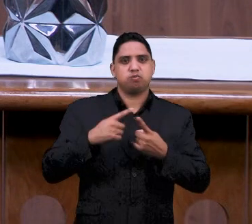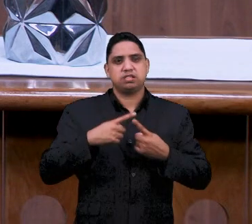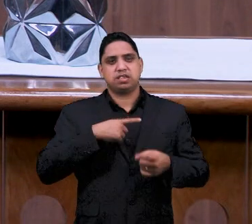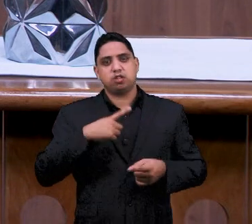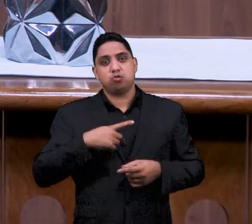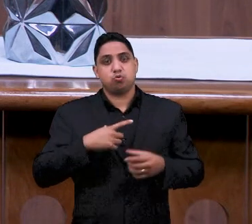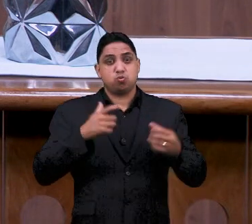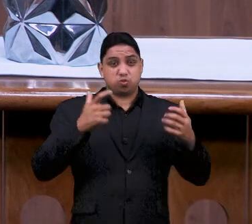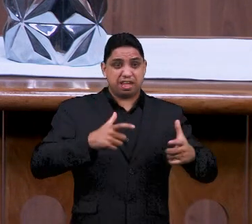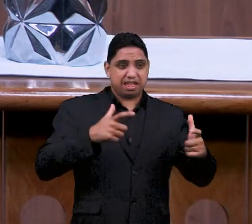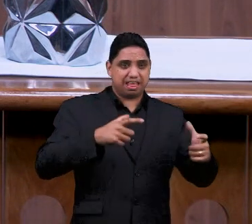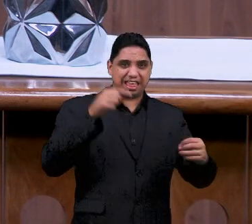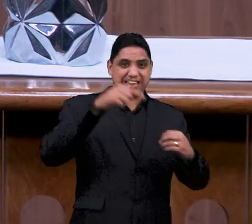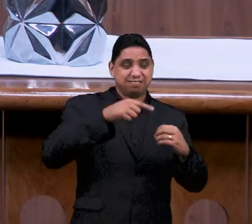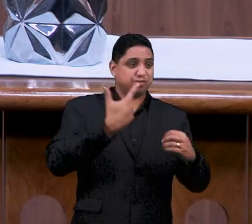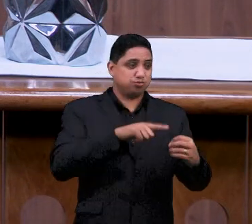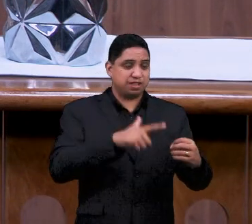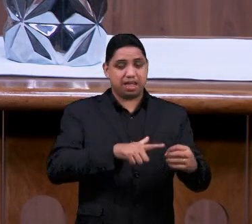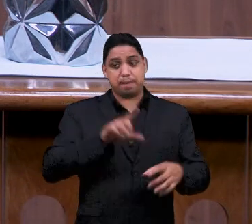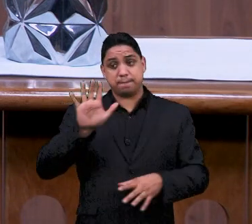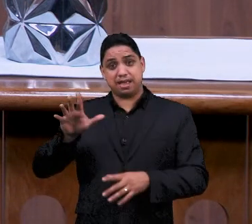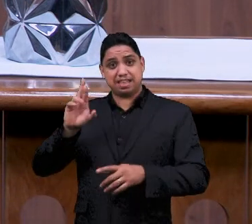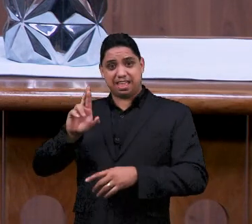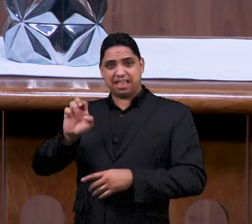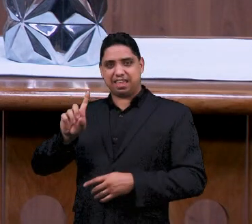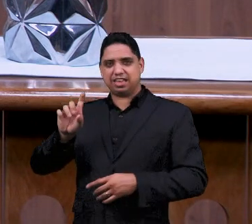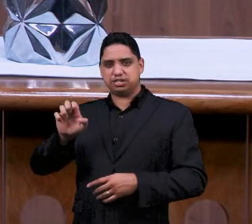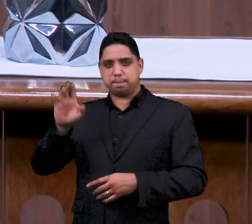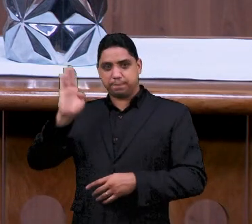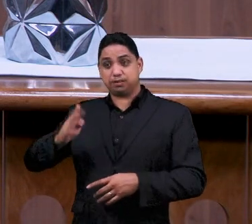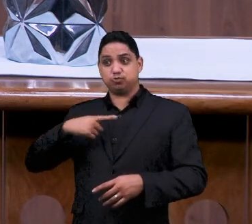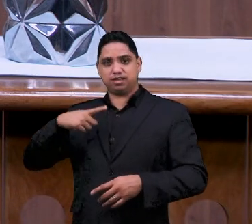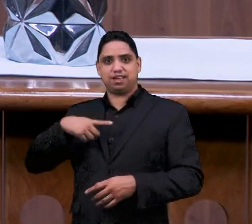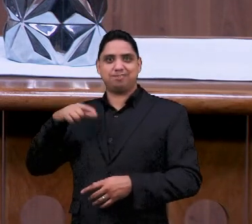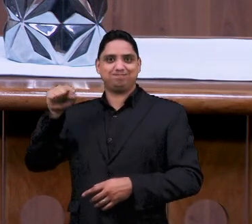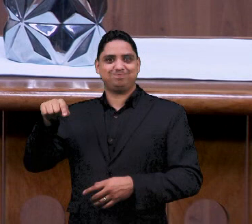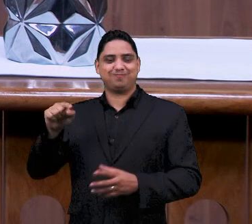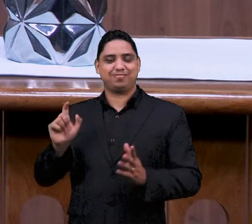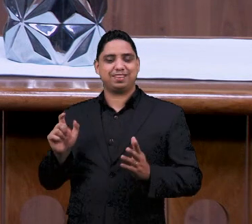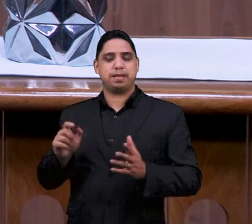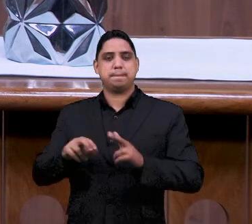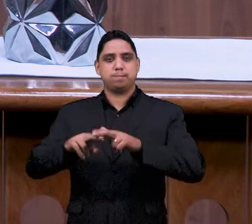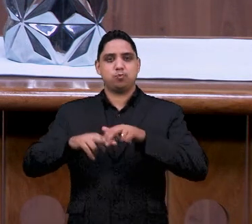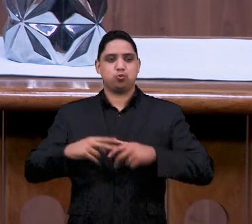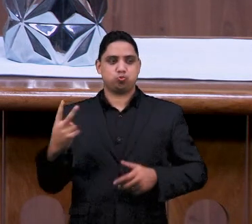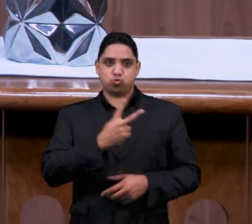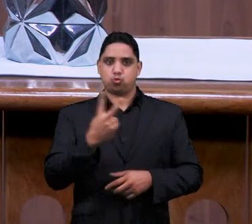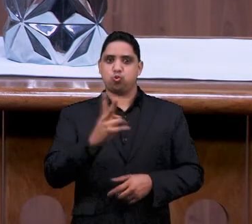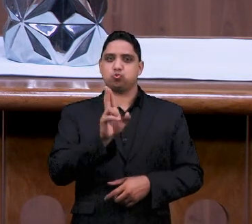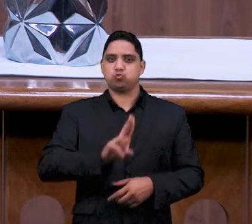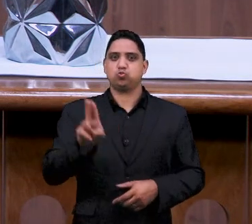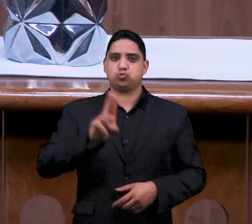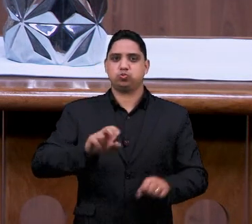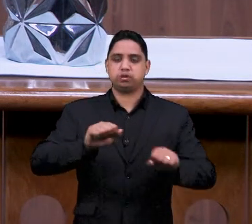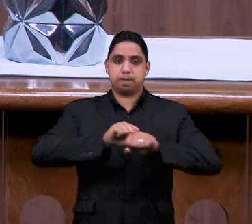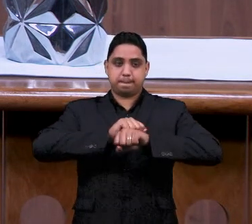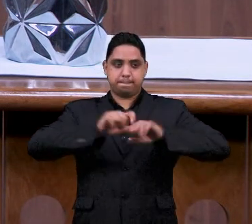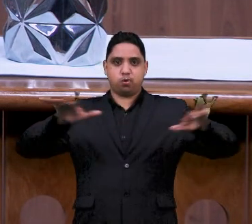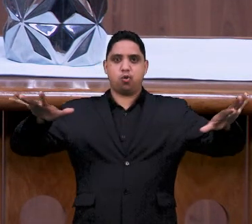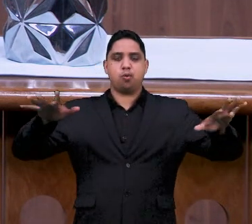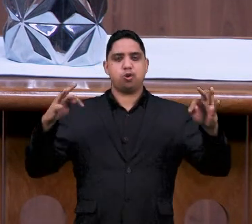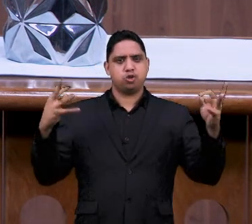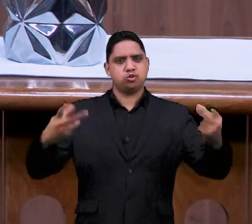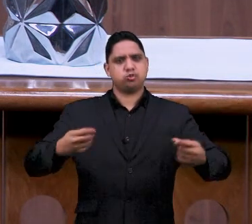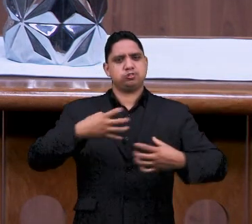n'arrive pas et la Rede Brasil arrive et vice-versa. C'est pour cela qu'il y a un élargissement de notre capacité